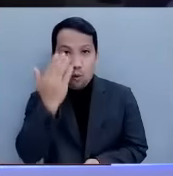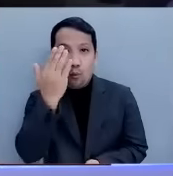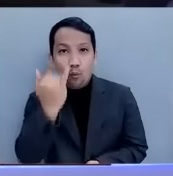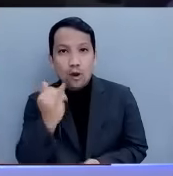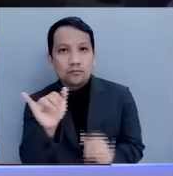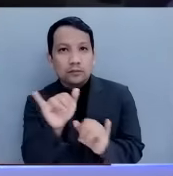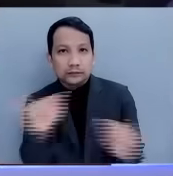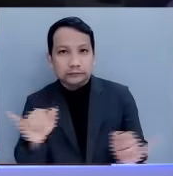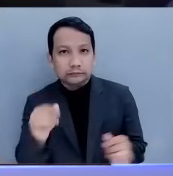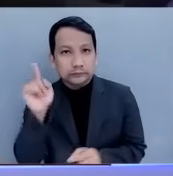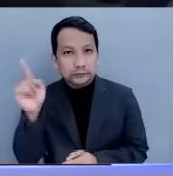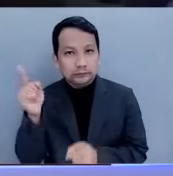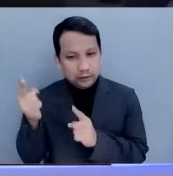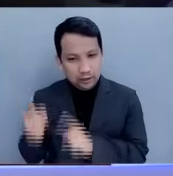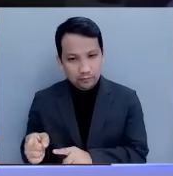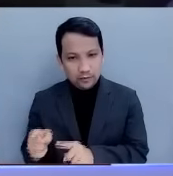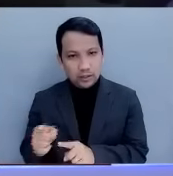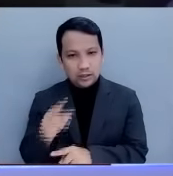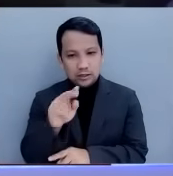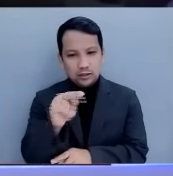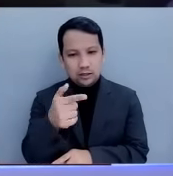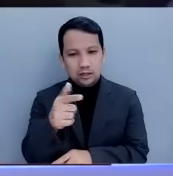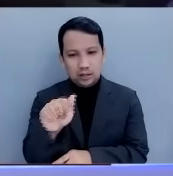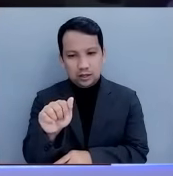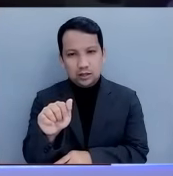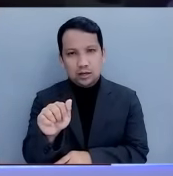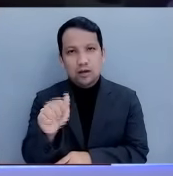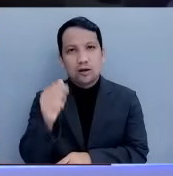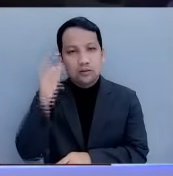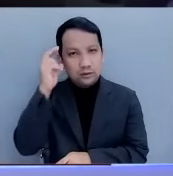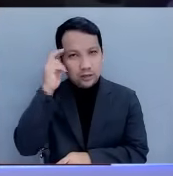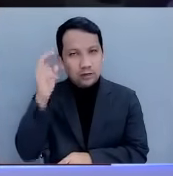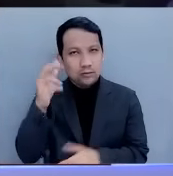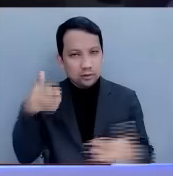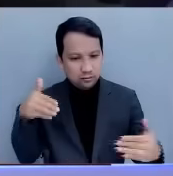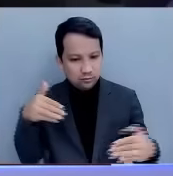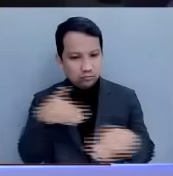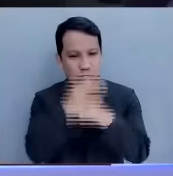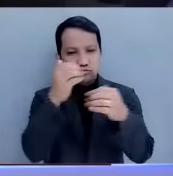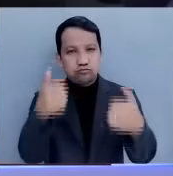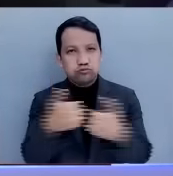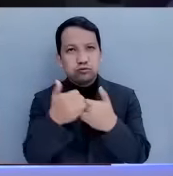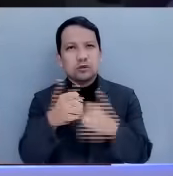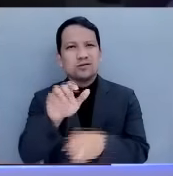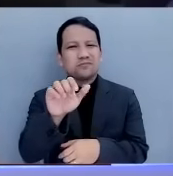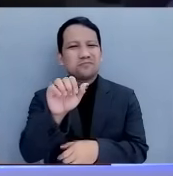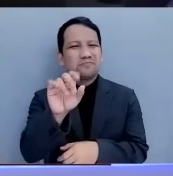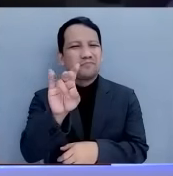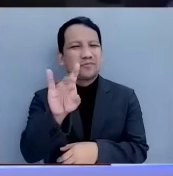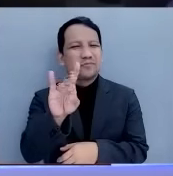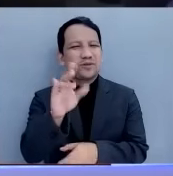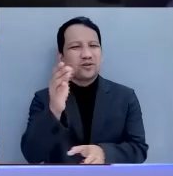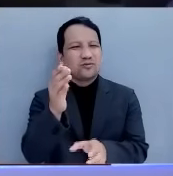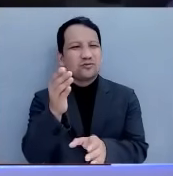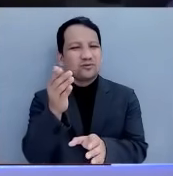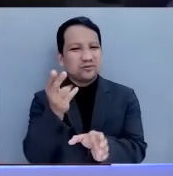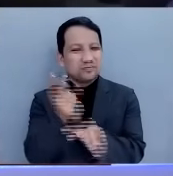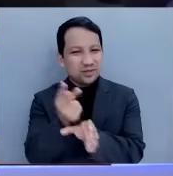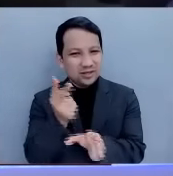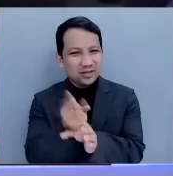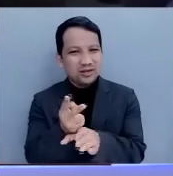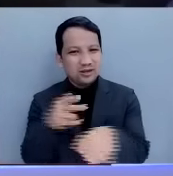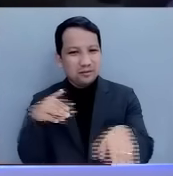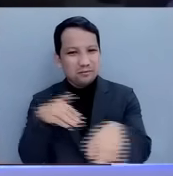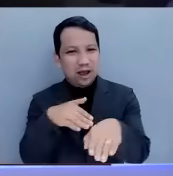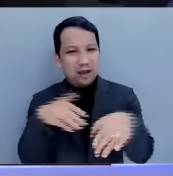kayo sa lasing na driver sa Naga City na nagdulot ng karambola ng 17 sasakyan. Nasa frontline ng